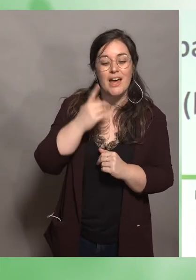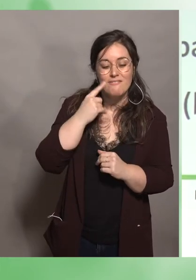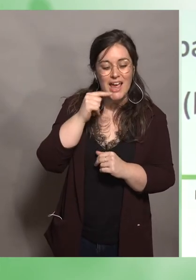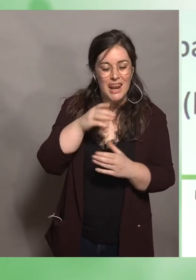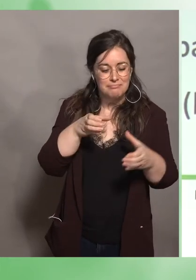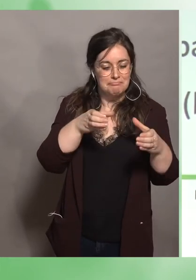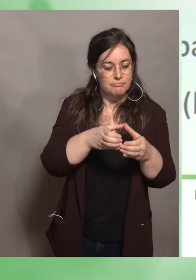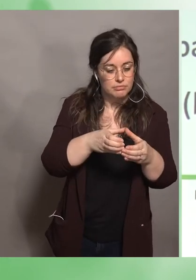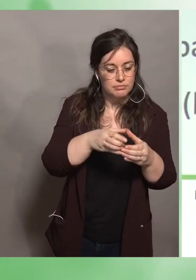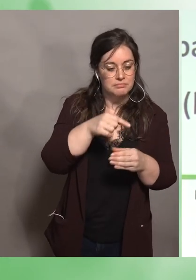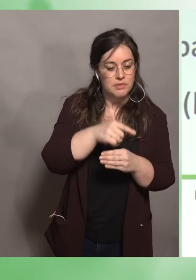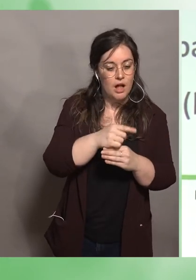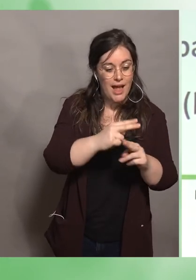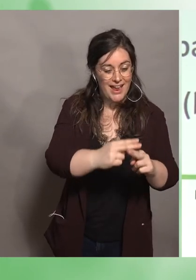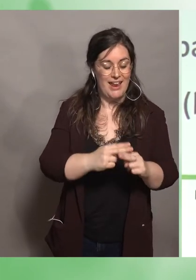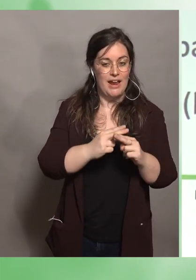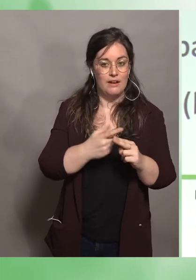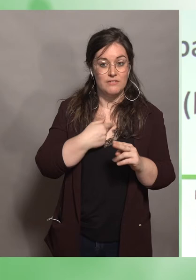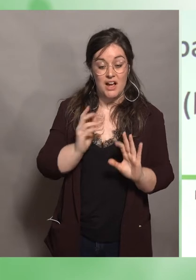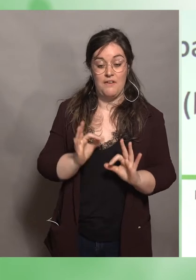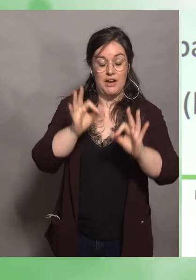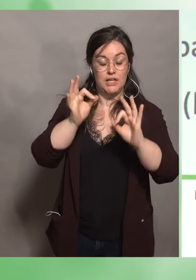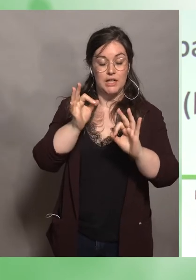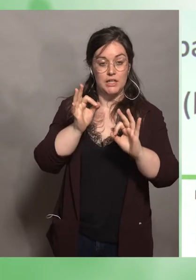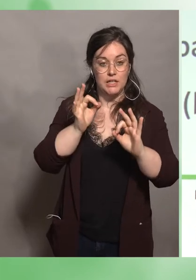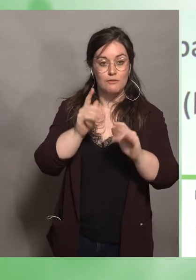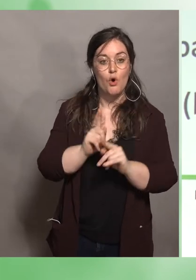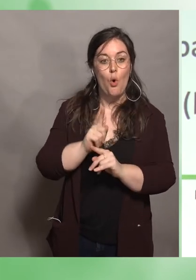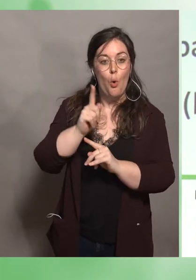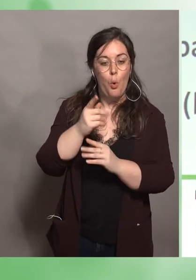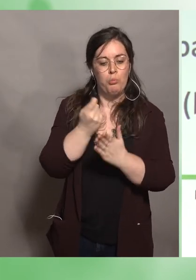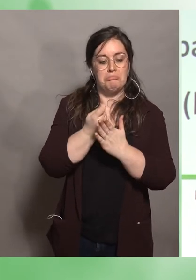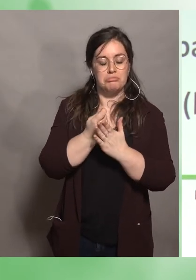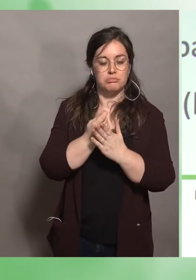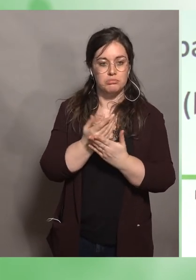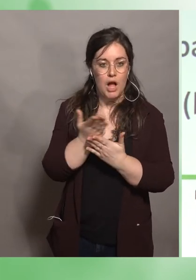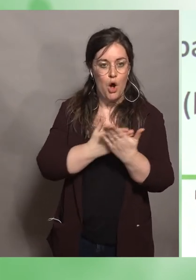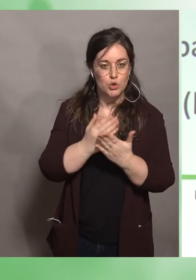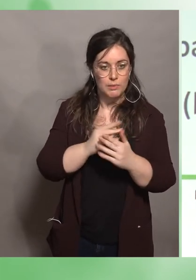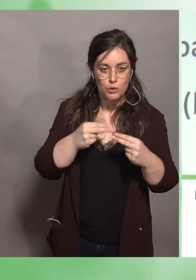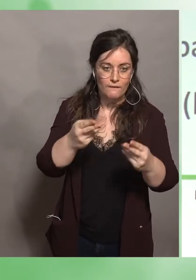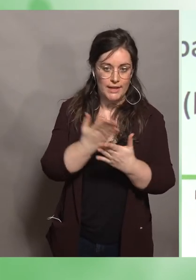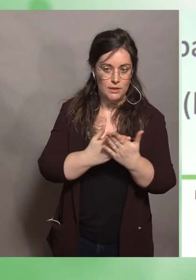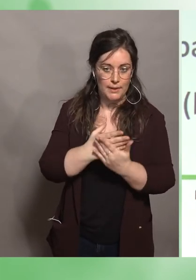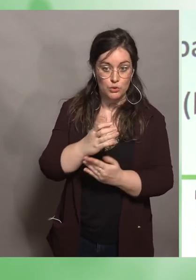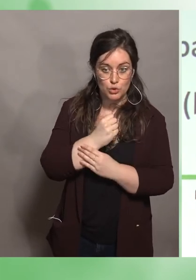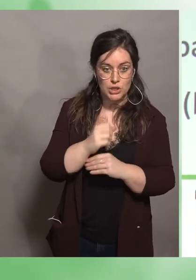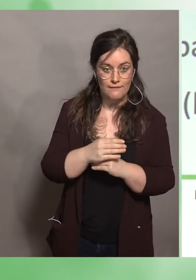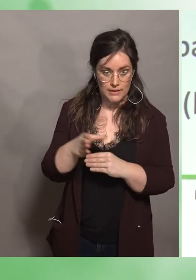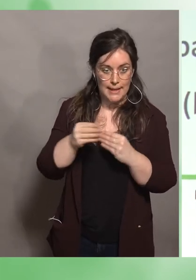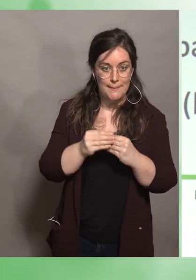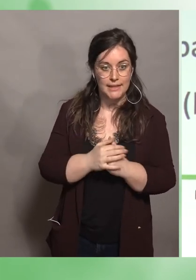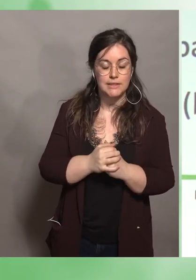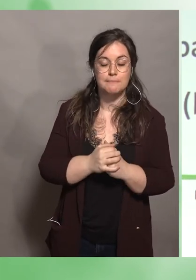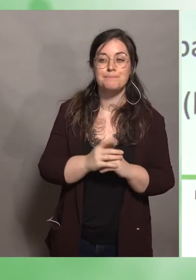Verbund uns ermöglicht, sehr qualitativ hochwertige Aus- und Weiterbildungen gemeinsam abzuhalten.